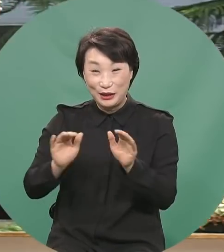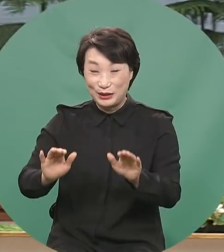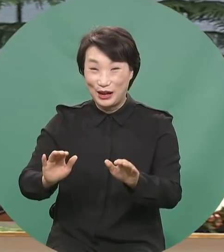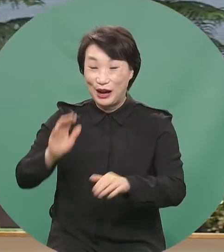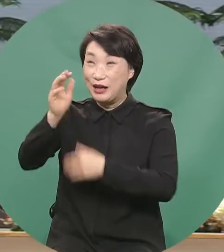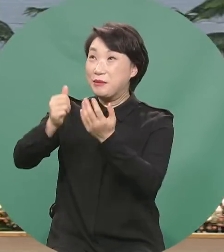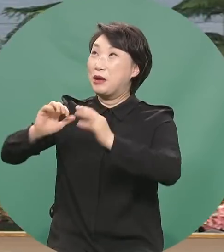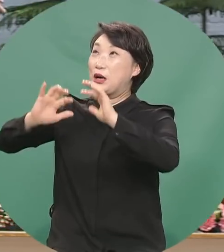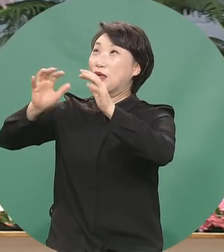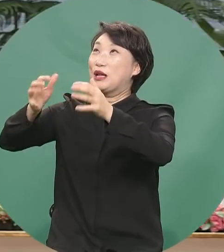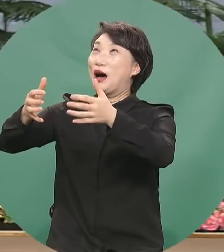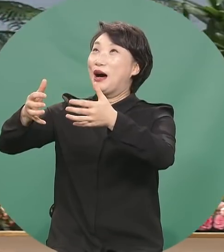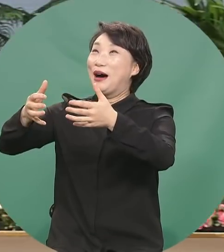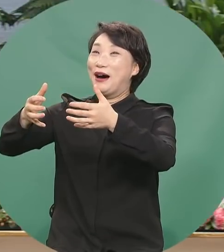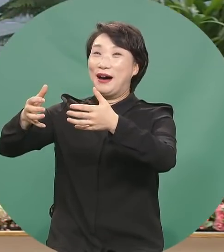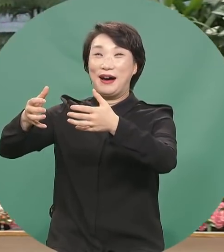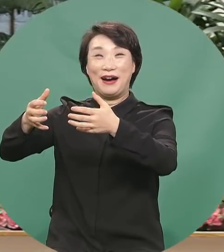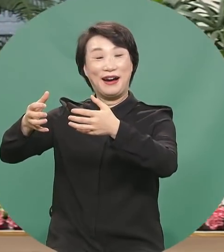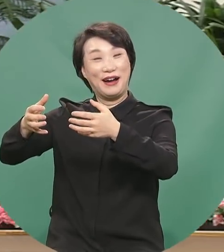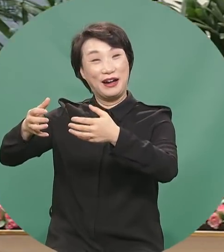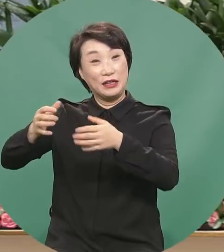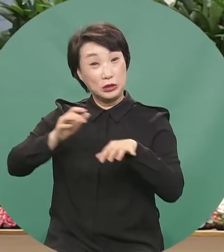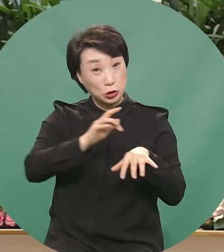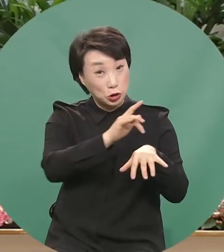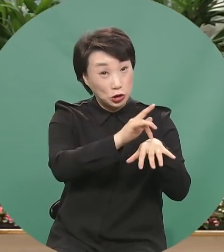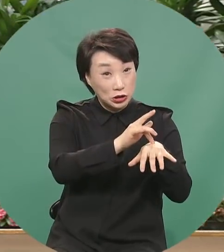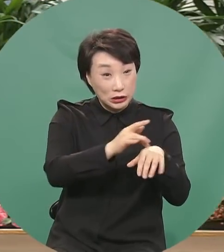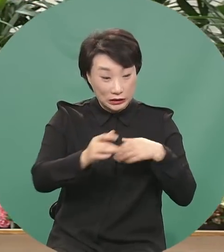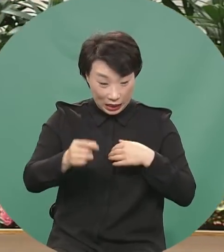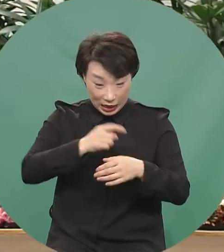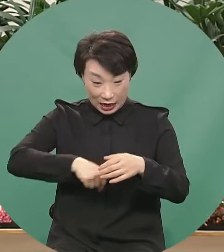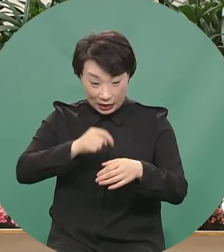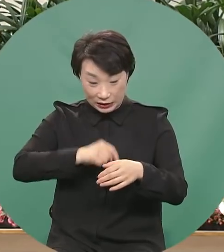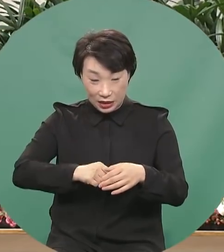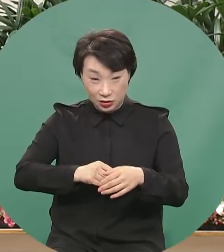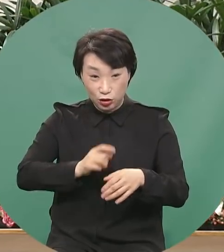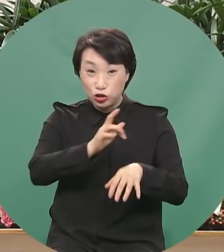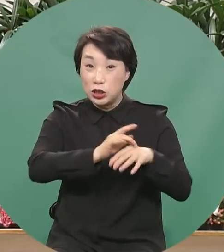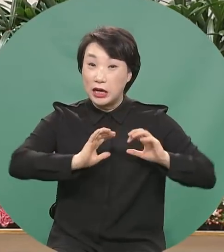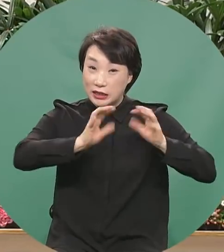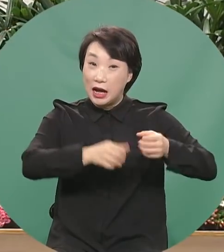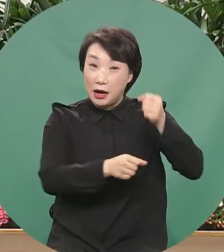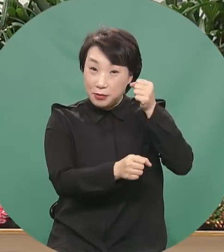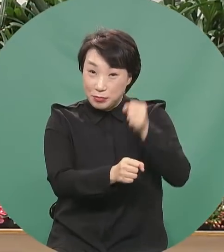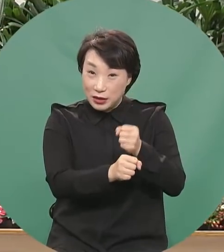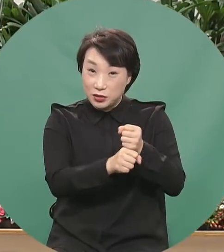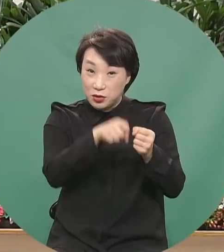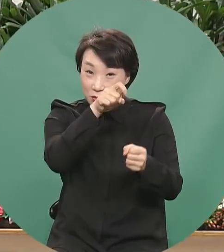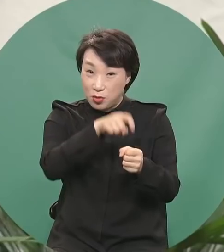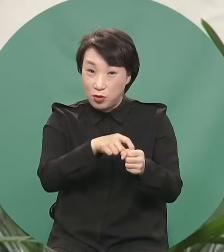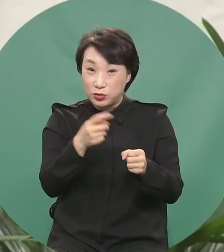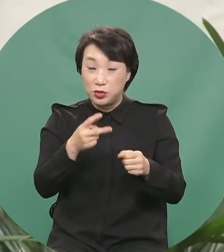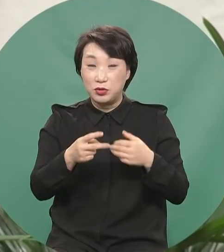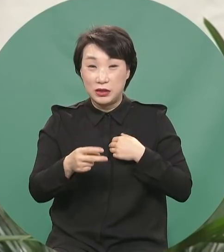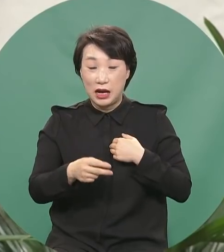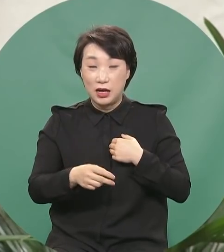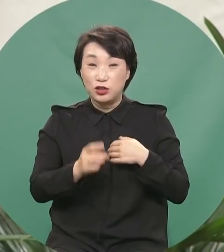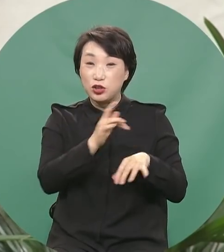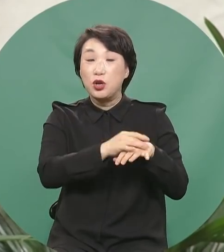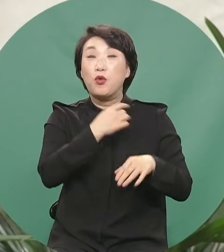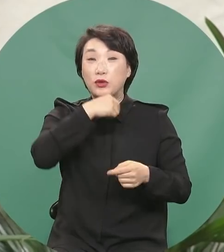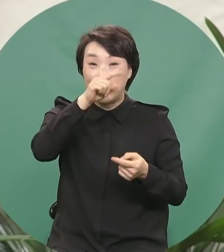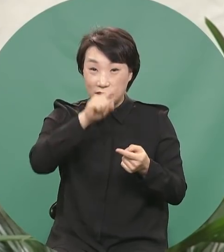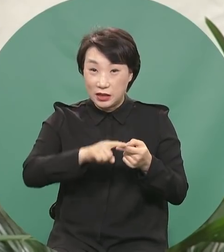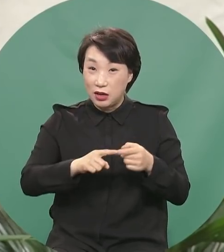하나님의 나라가 귀신이 내 안에서 제 나라를 삼고 나를